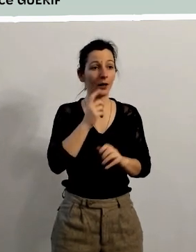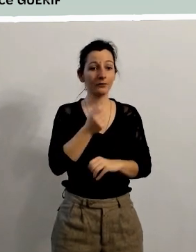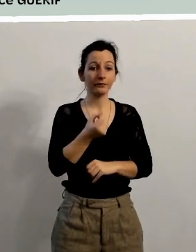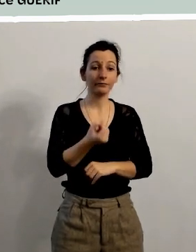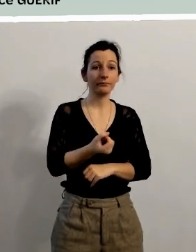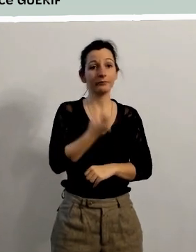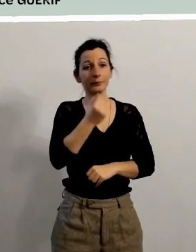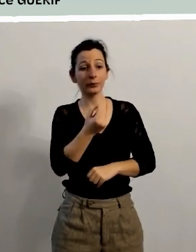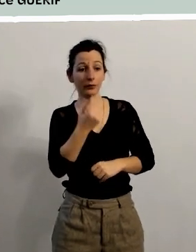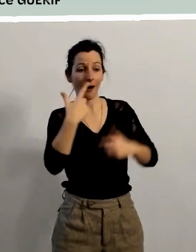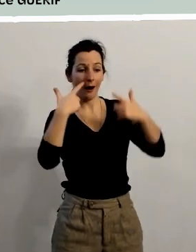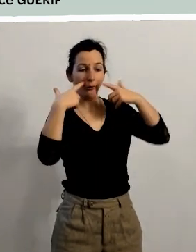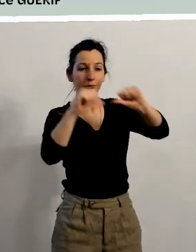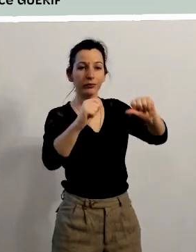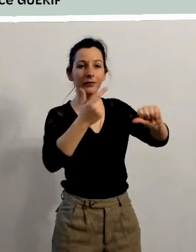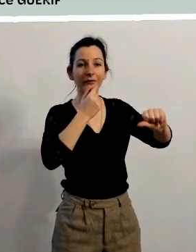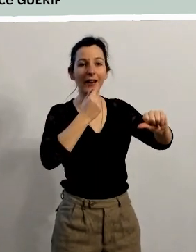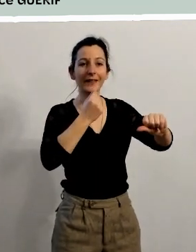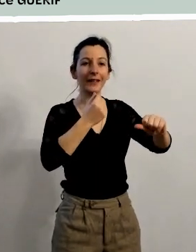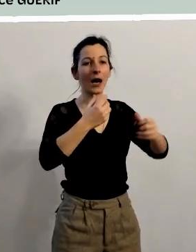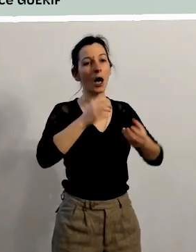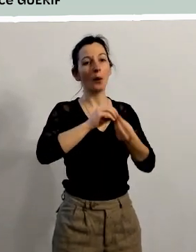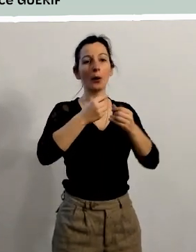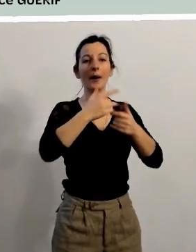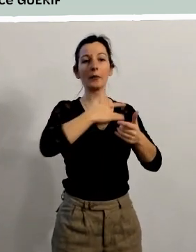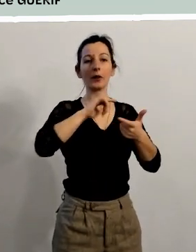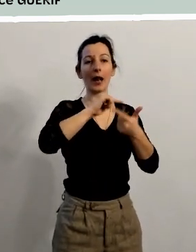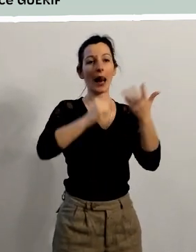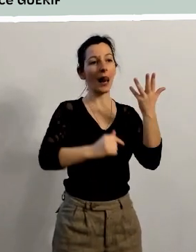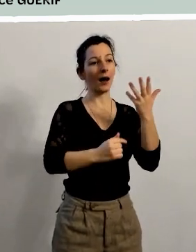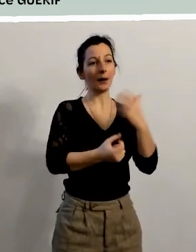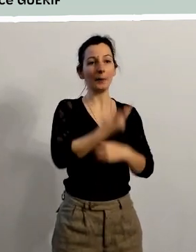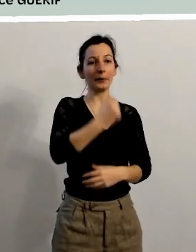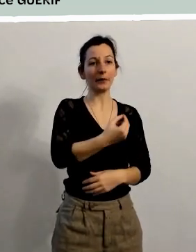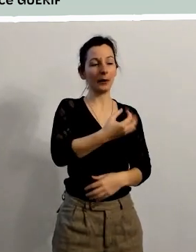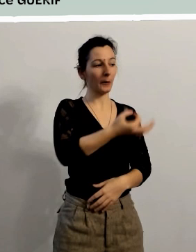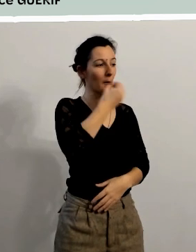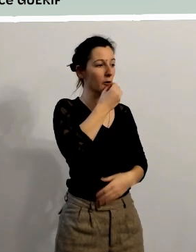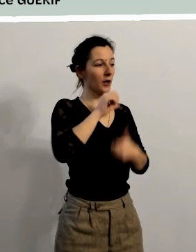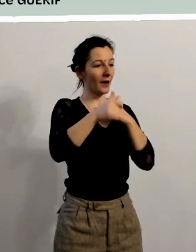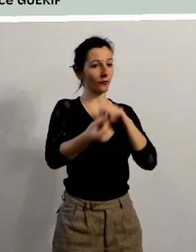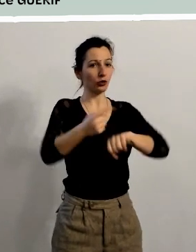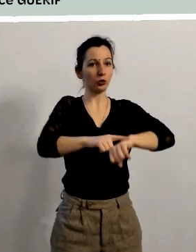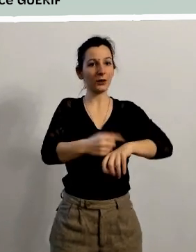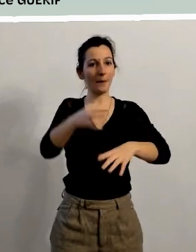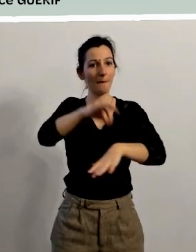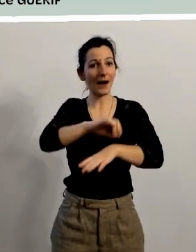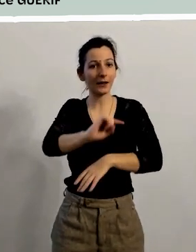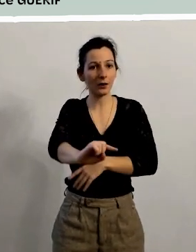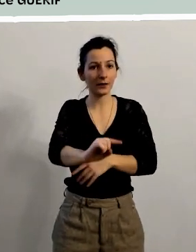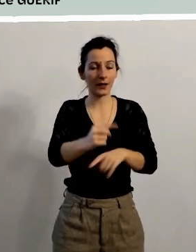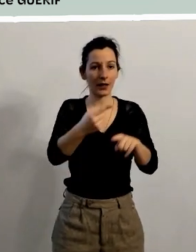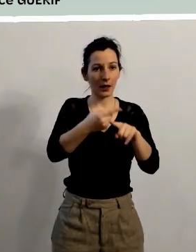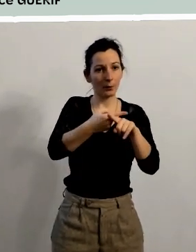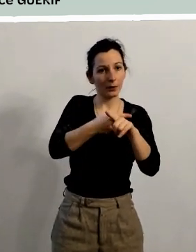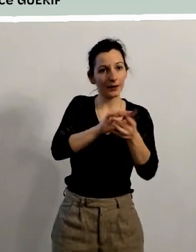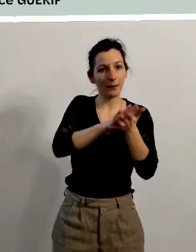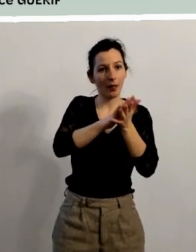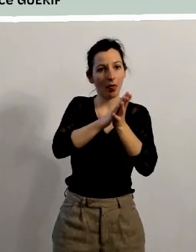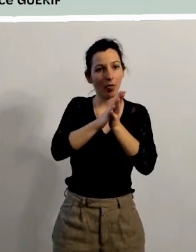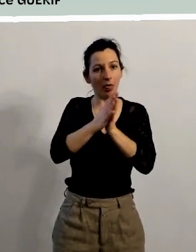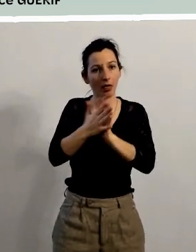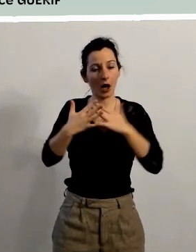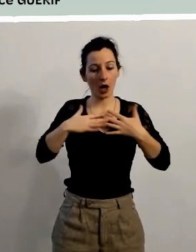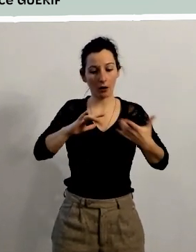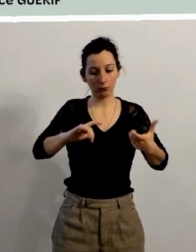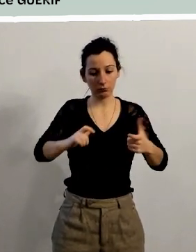effets immédiats, hein, c'est pas des effets qu'on va avoir dans les quelques jours suite à l'exposition. Vous avez vu, ce sont des effets différés, hein, et vous avez